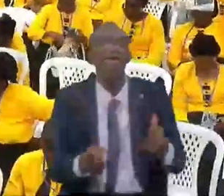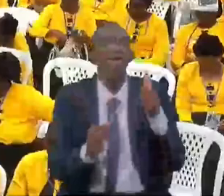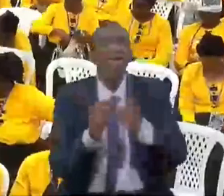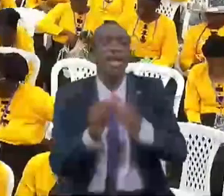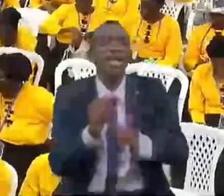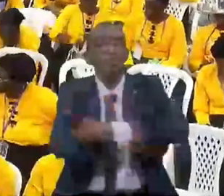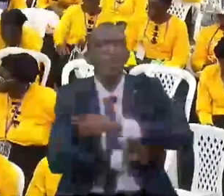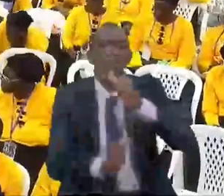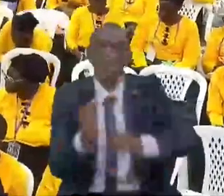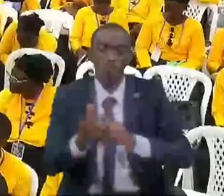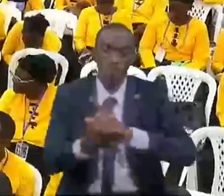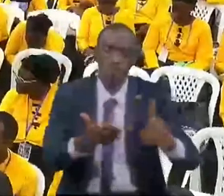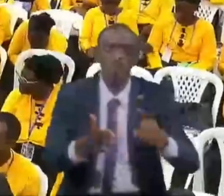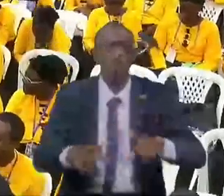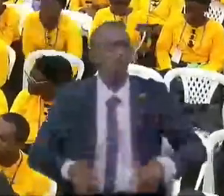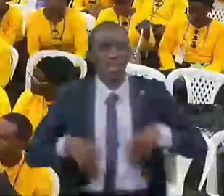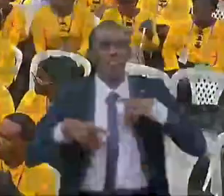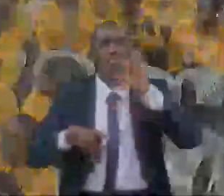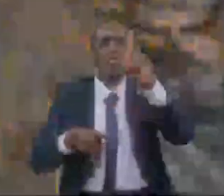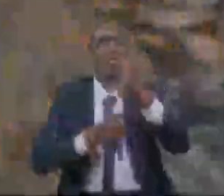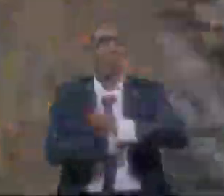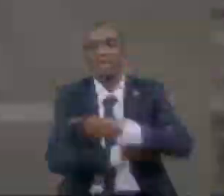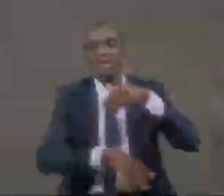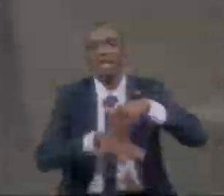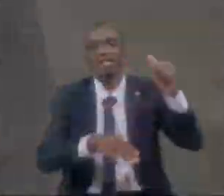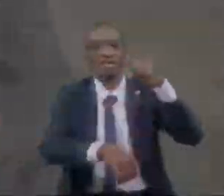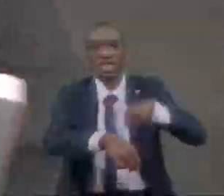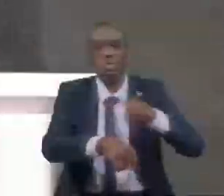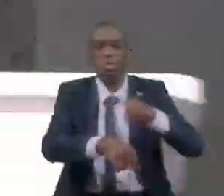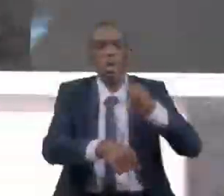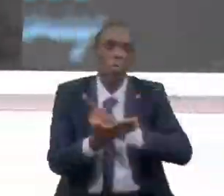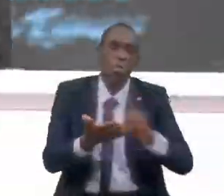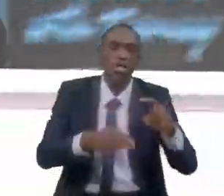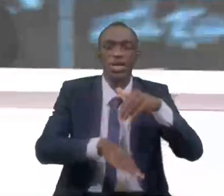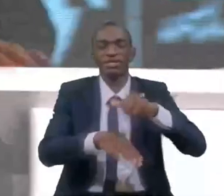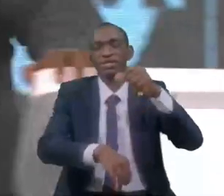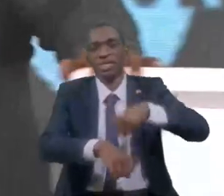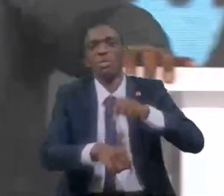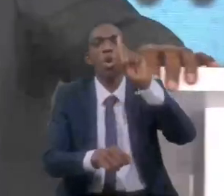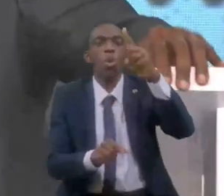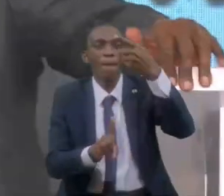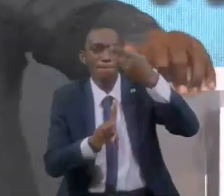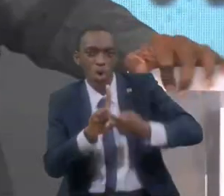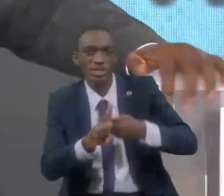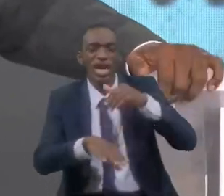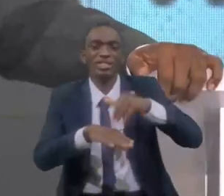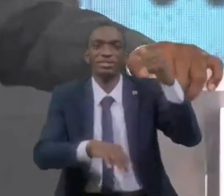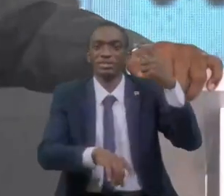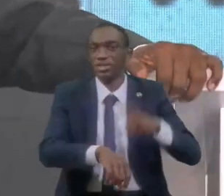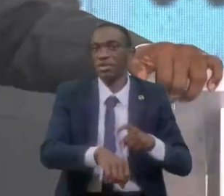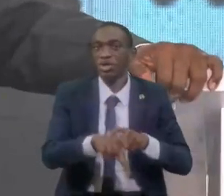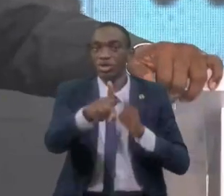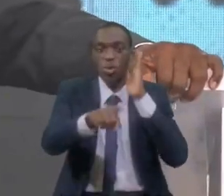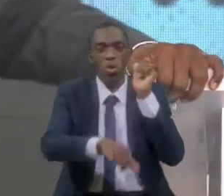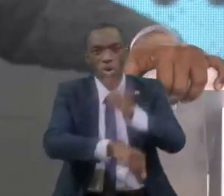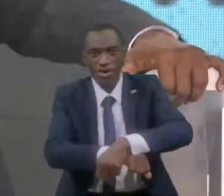chaque jour, tu vis un jour par moment, une semaine par moment, un mois par moment. Tu vas